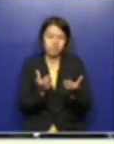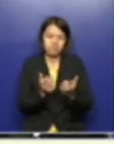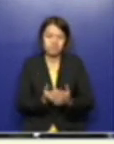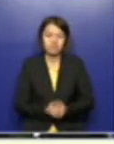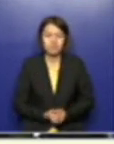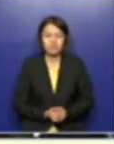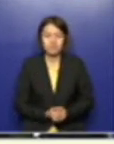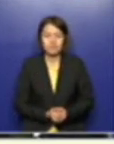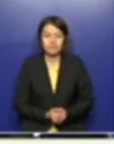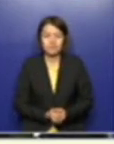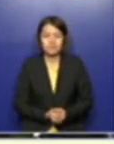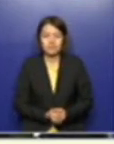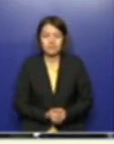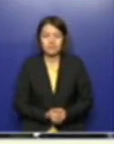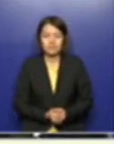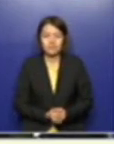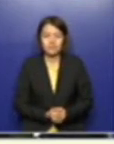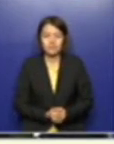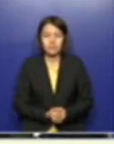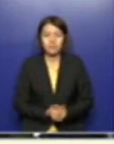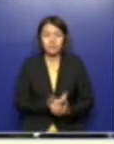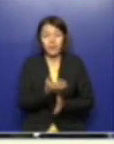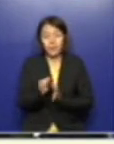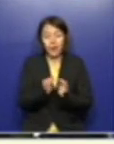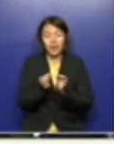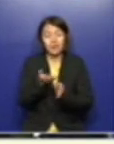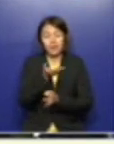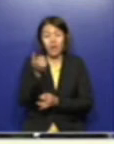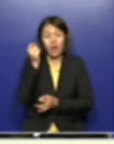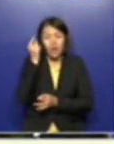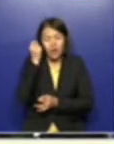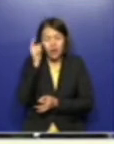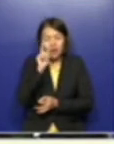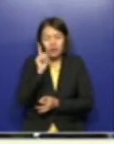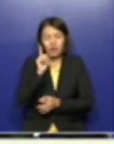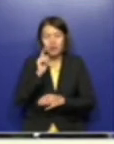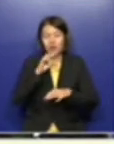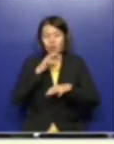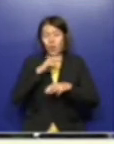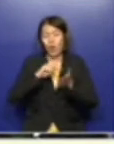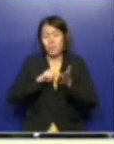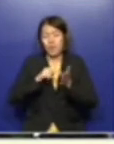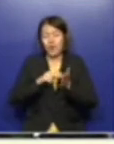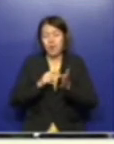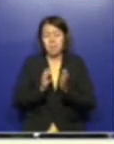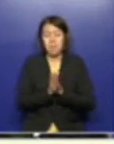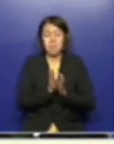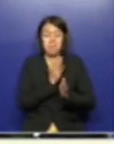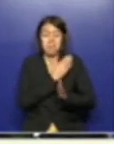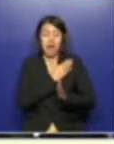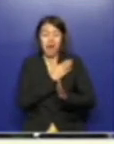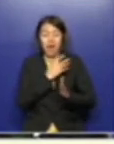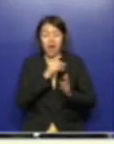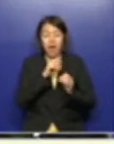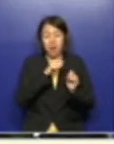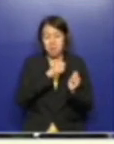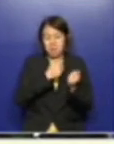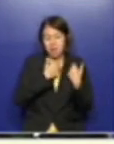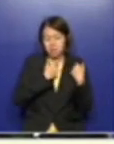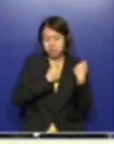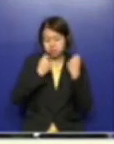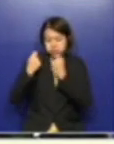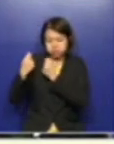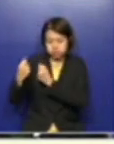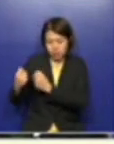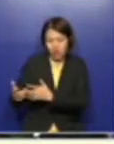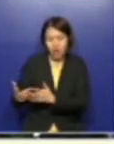แล้วก็พูดต่อไปนิดนึงฮะเพื่อให้เป็นที่เข้าใจว่าการสละ ภิกษุจะสละสมณเพศตาม